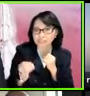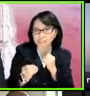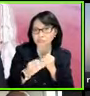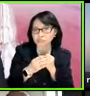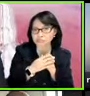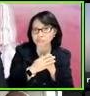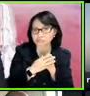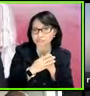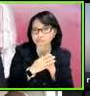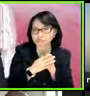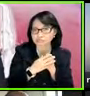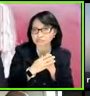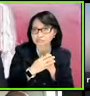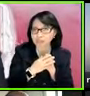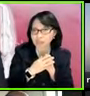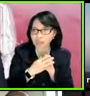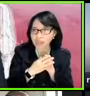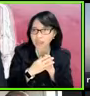Kristus